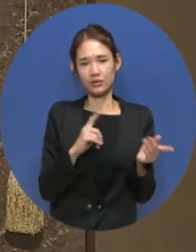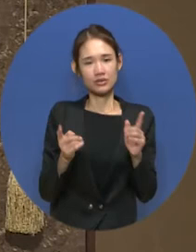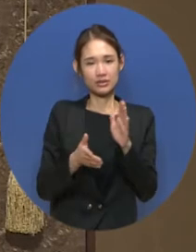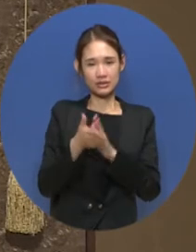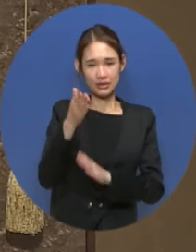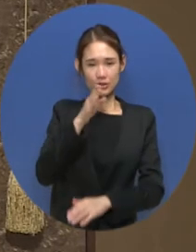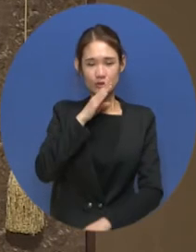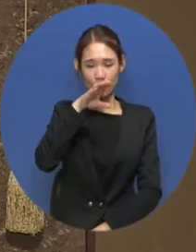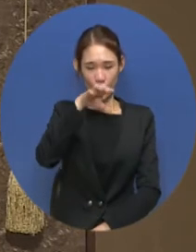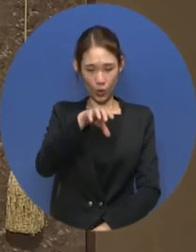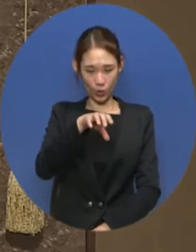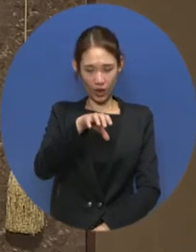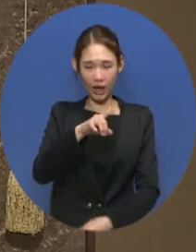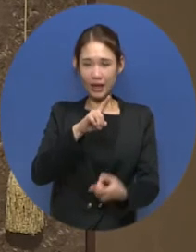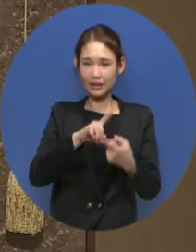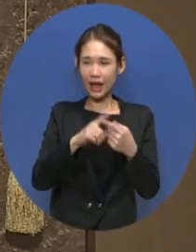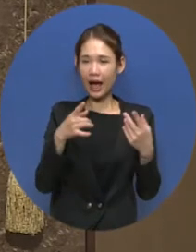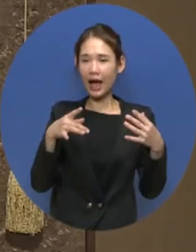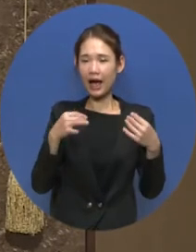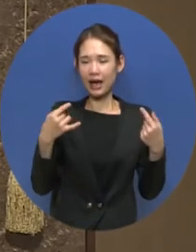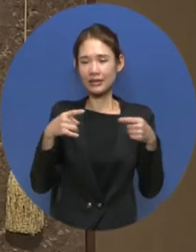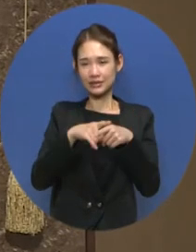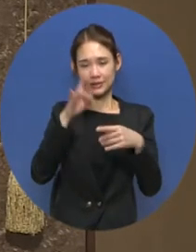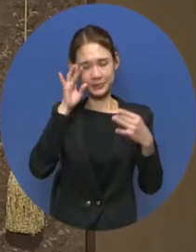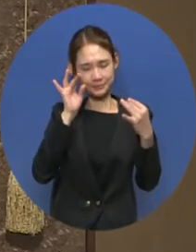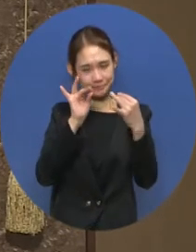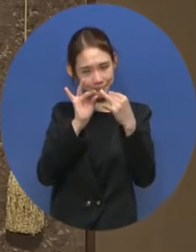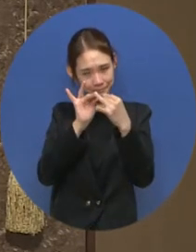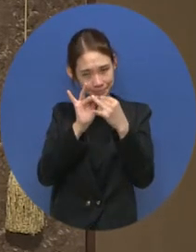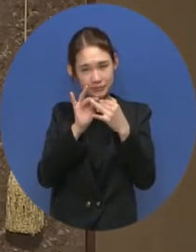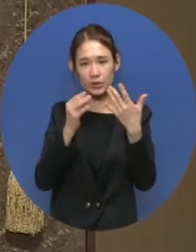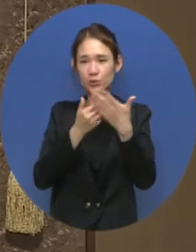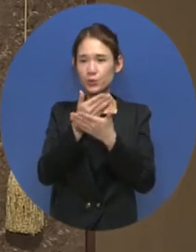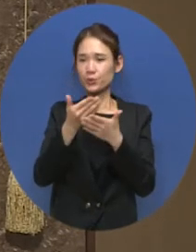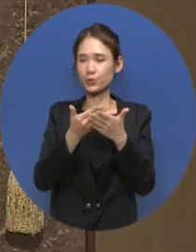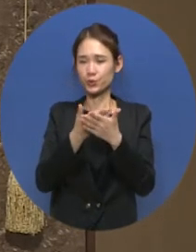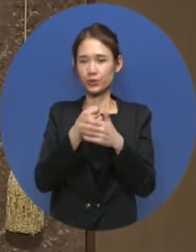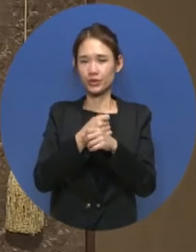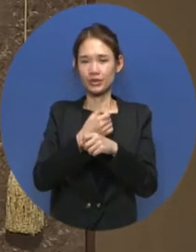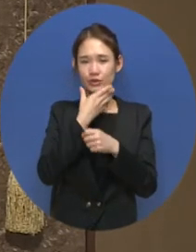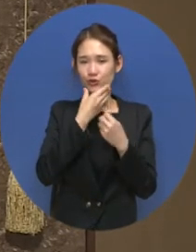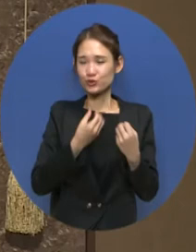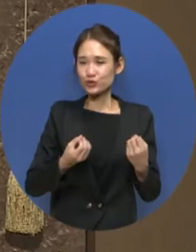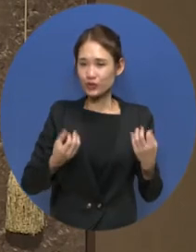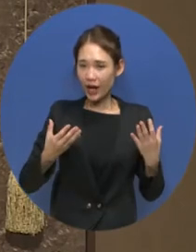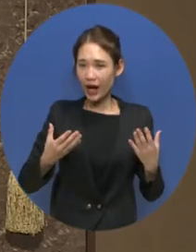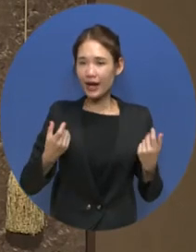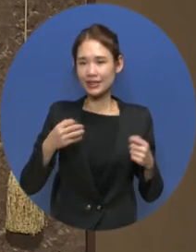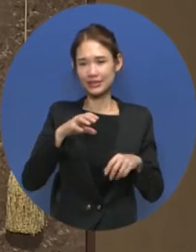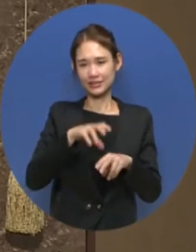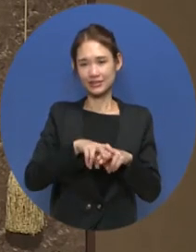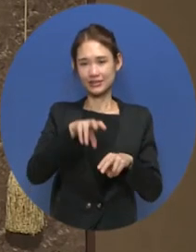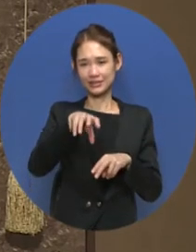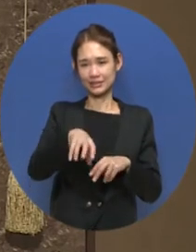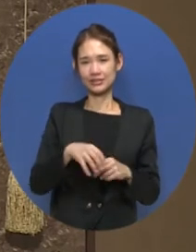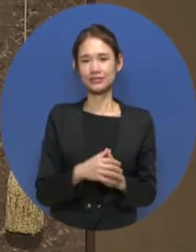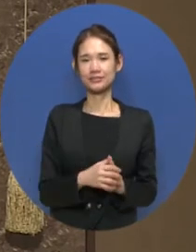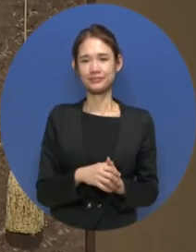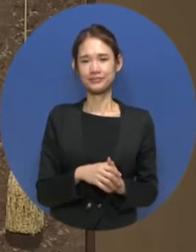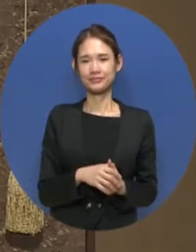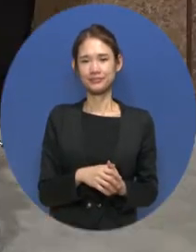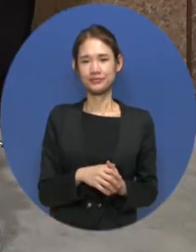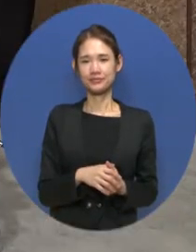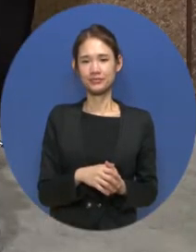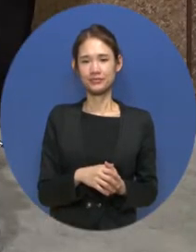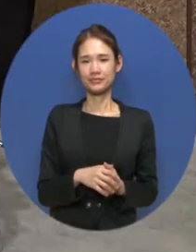어떤 시설들의 현황도 같이 공유도 하고 또 어려운 점도 같이 공유를 하면서 또 축하하는 이런 자리입니다.